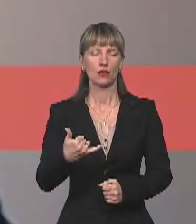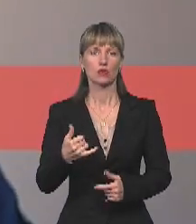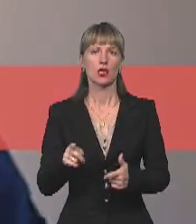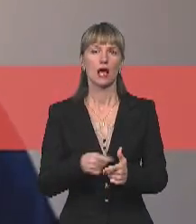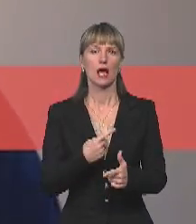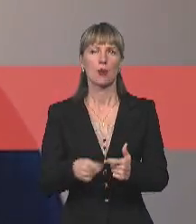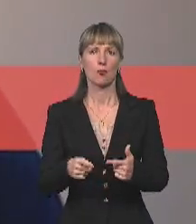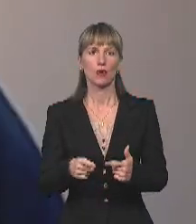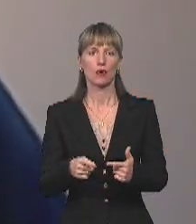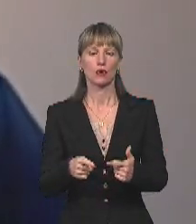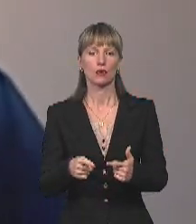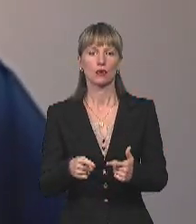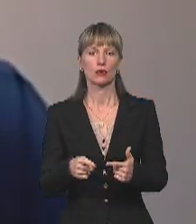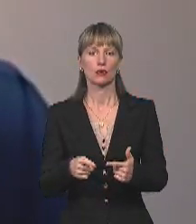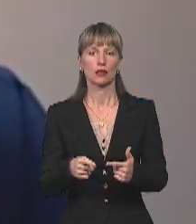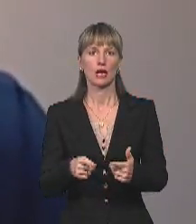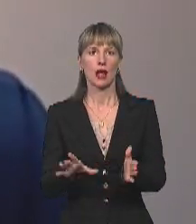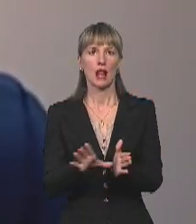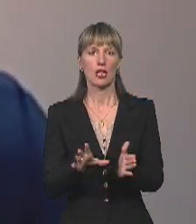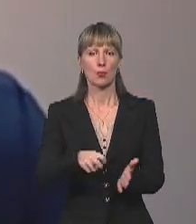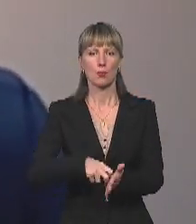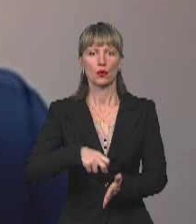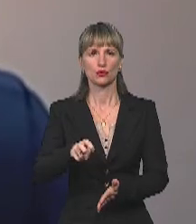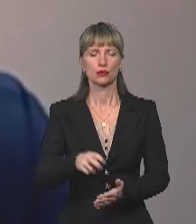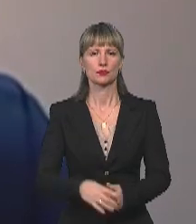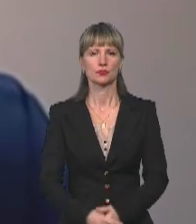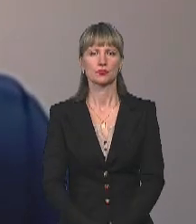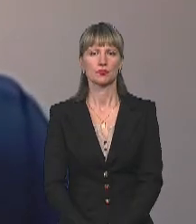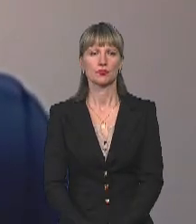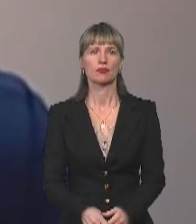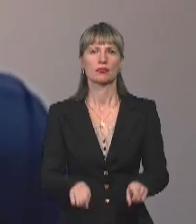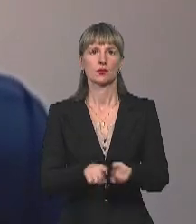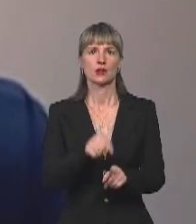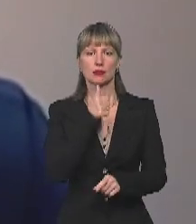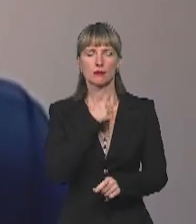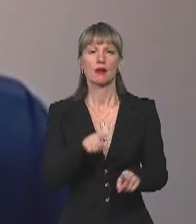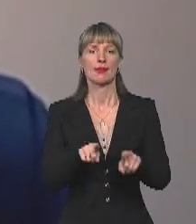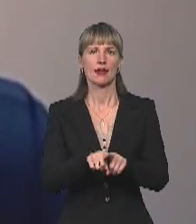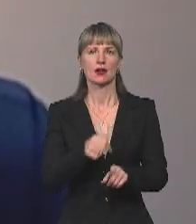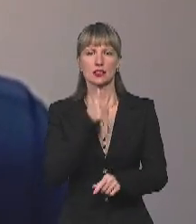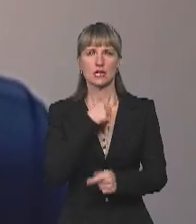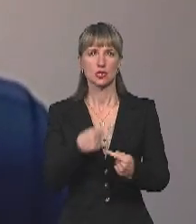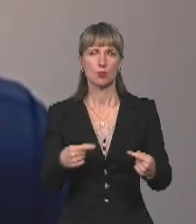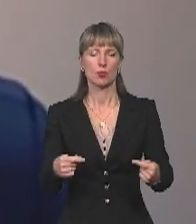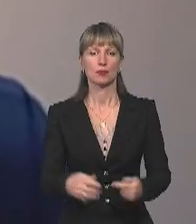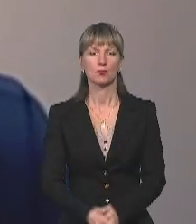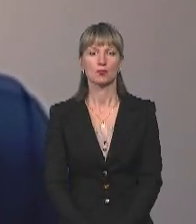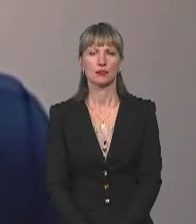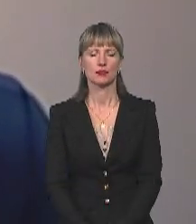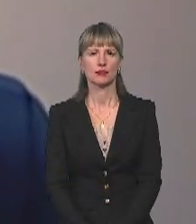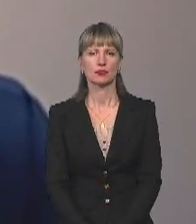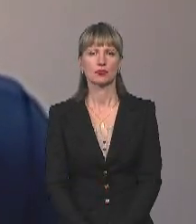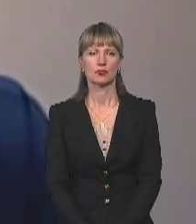або електронною поштою. От таким чином. Ну, веб-засобами. Як це